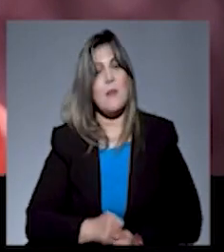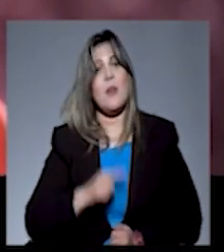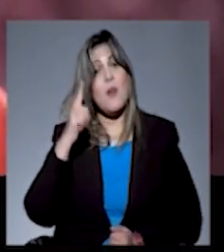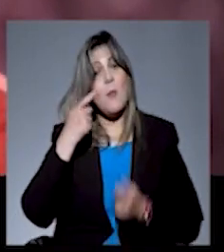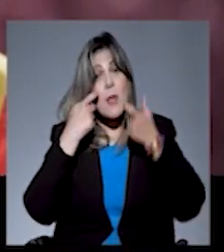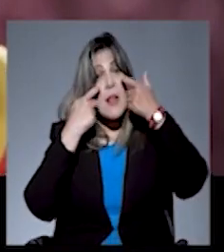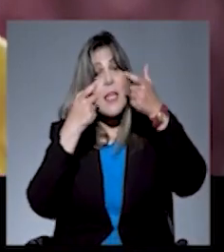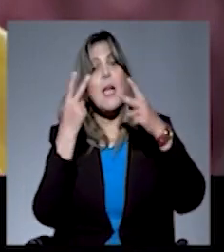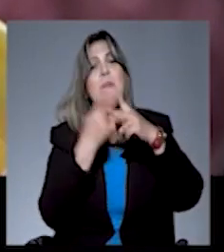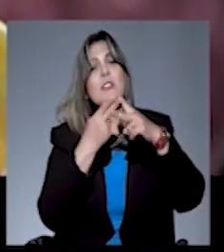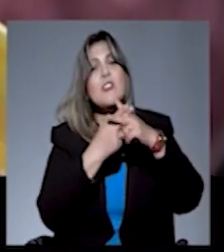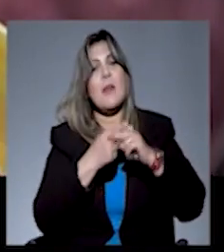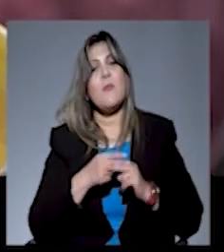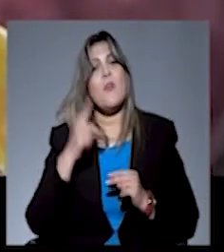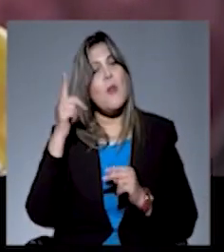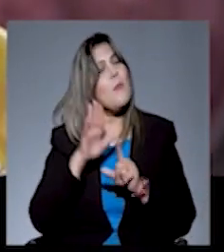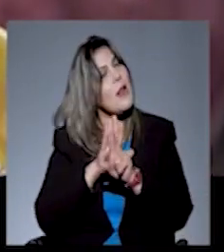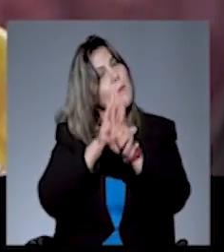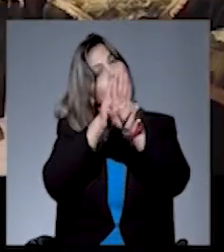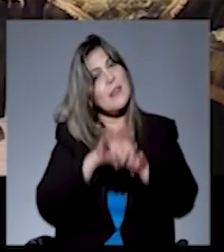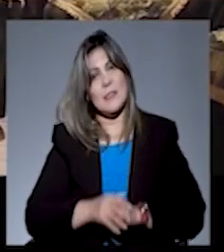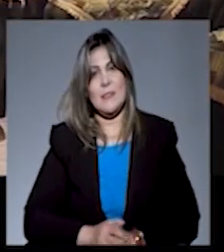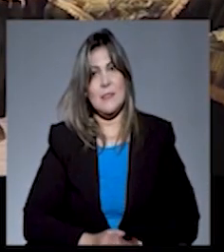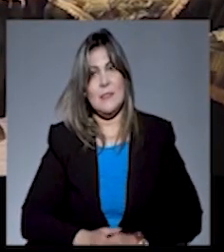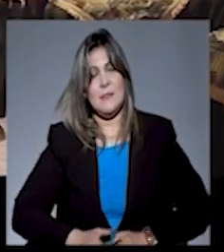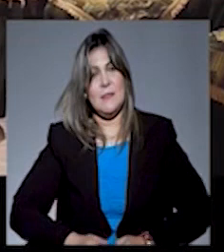صلي لي يا سيد. ربنا يقويك يا حبيبي.